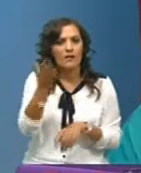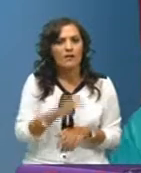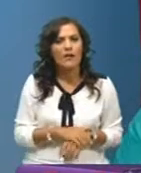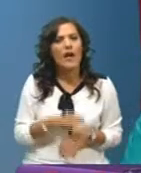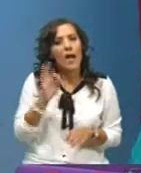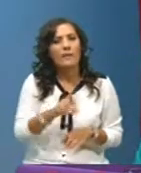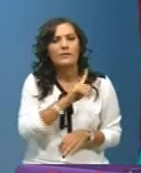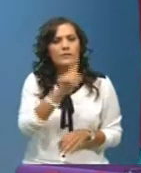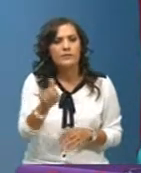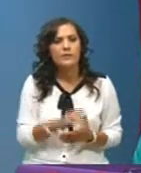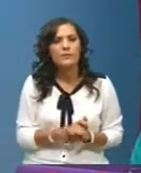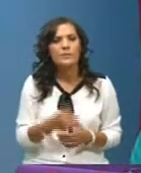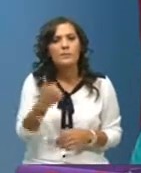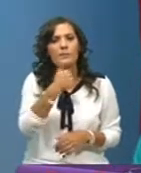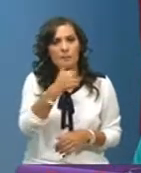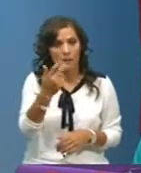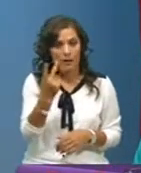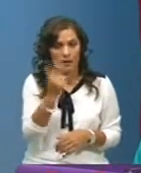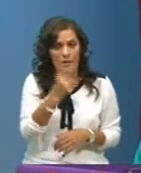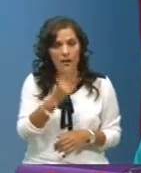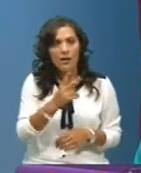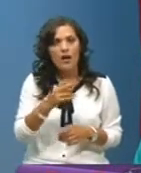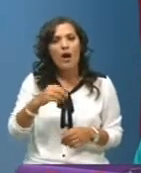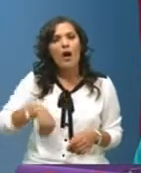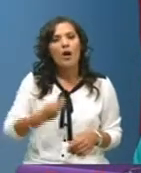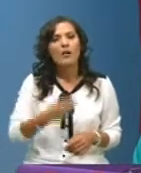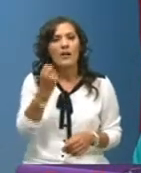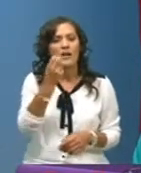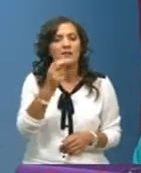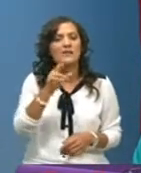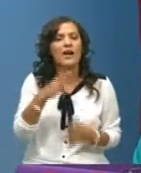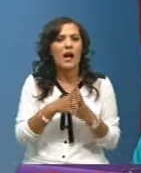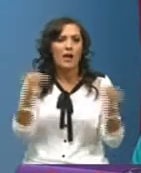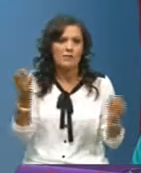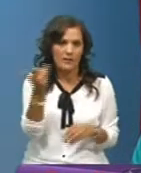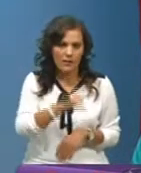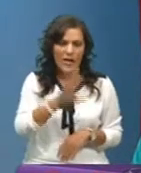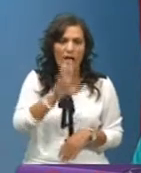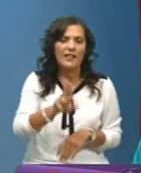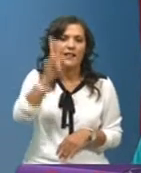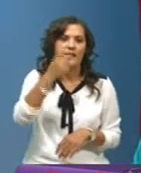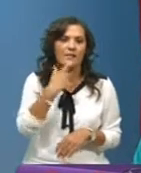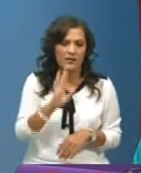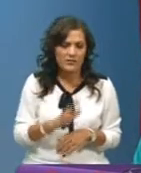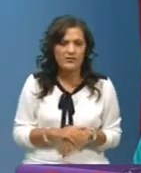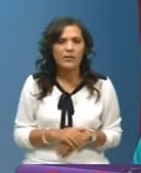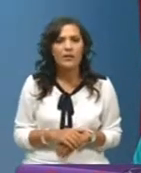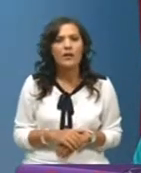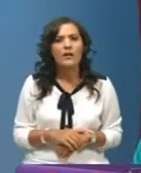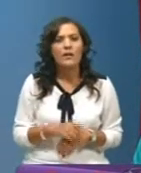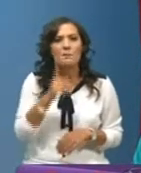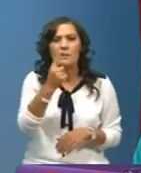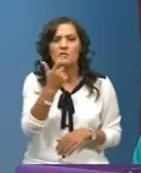lütfen babamı kaybettim Ya Allah rahmet eylesin mı